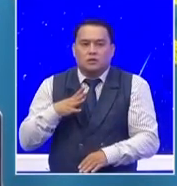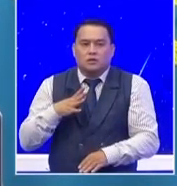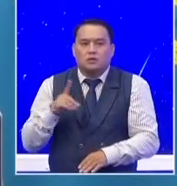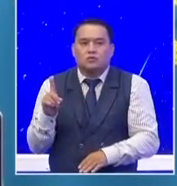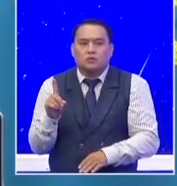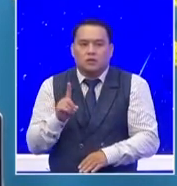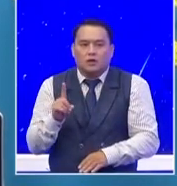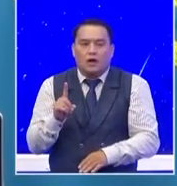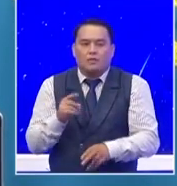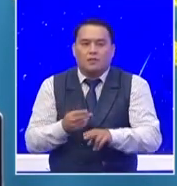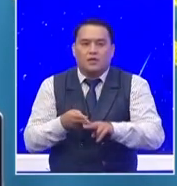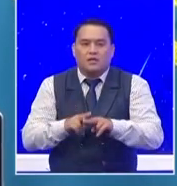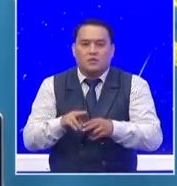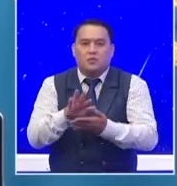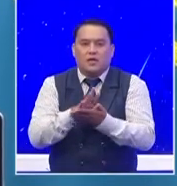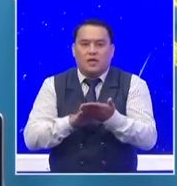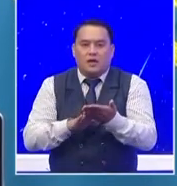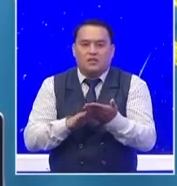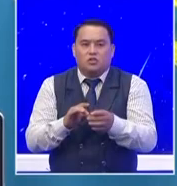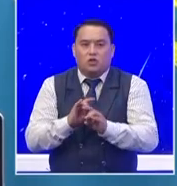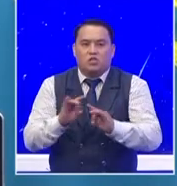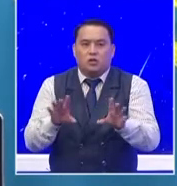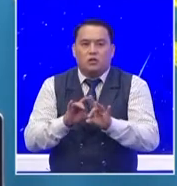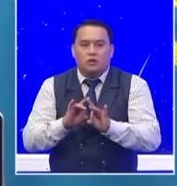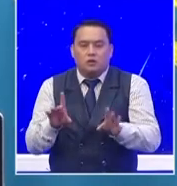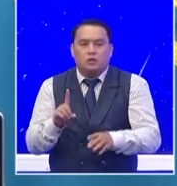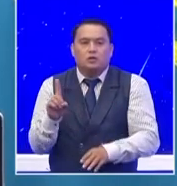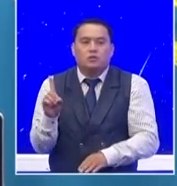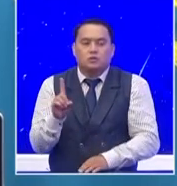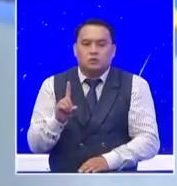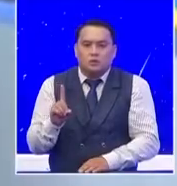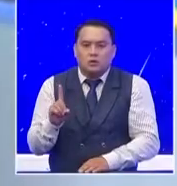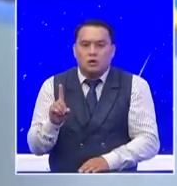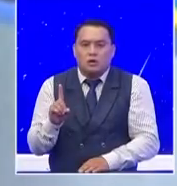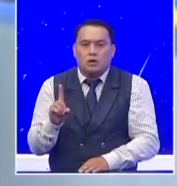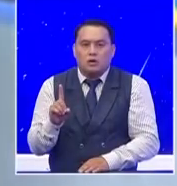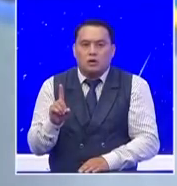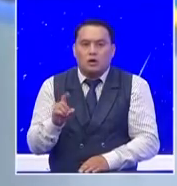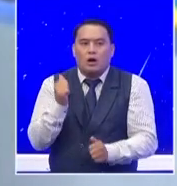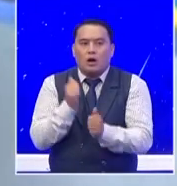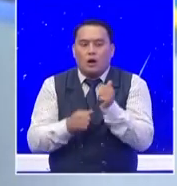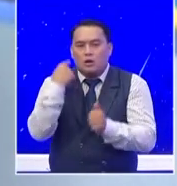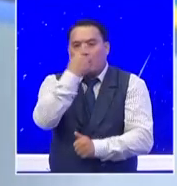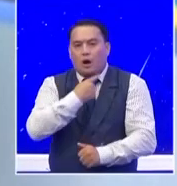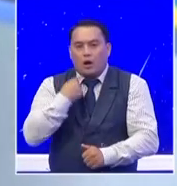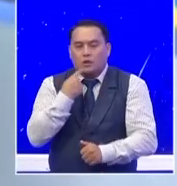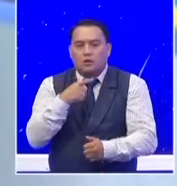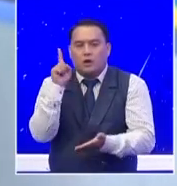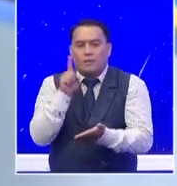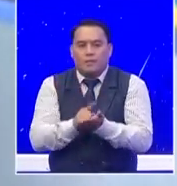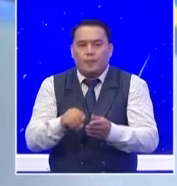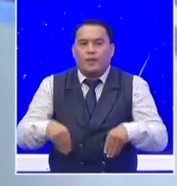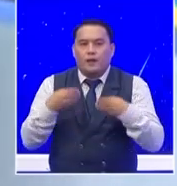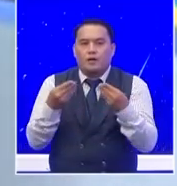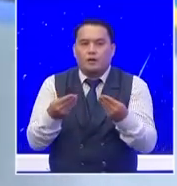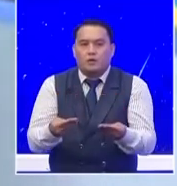денег, и где на сегодняшний день какая ситуация в целом. Каждый аким должен знать, я сказал, у себя больницу